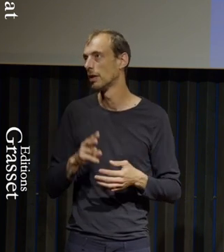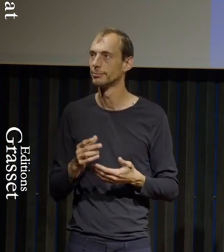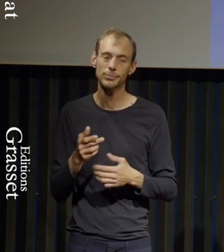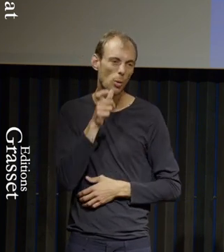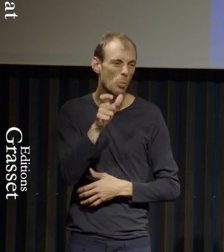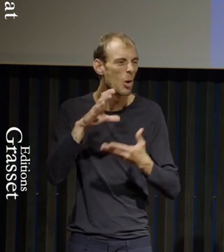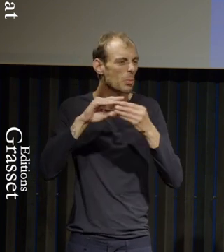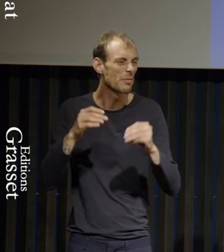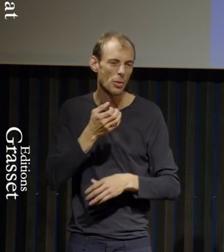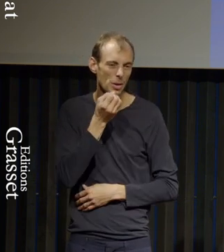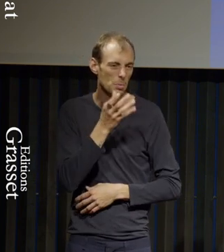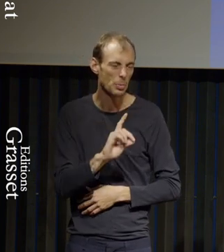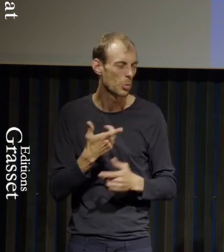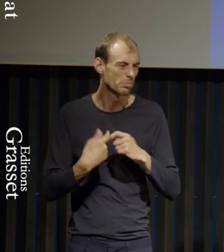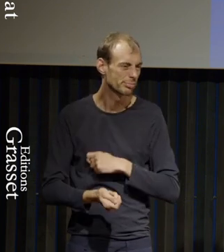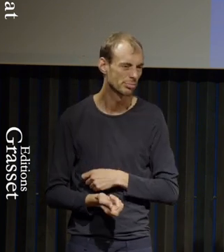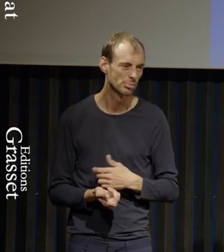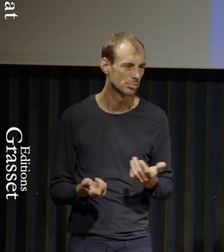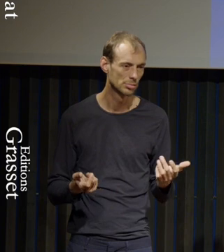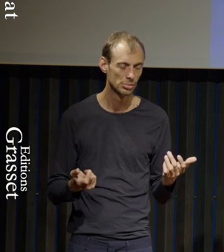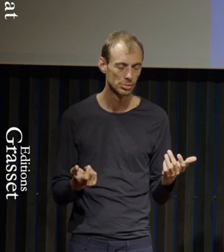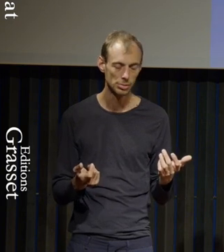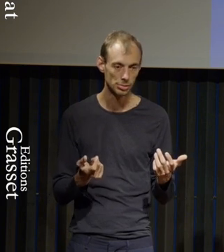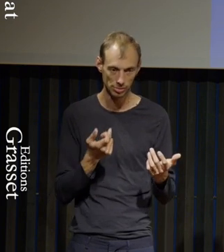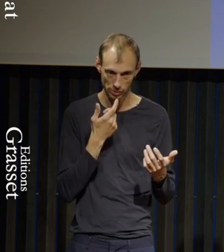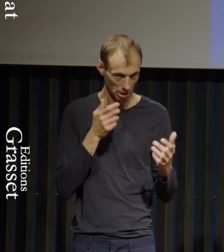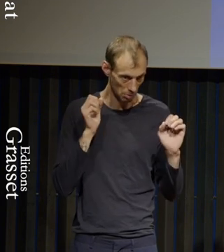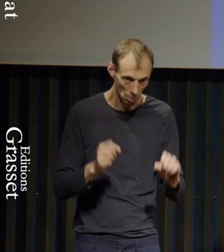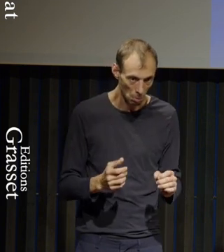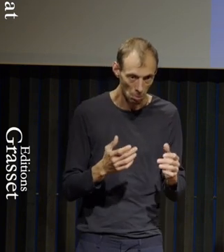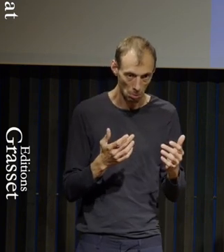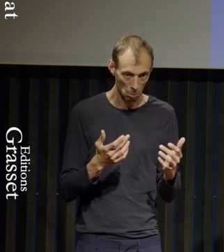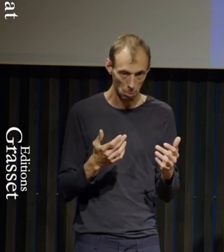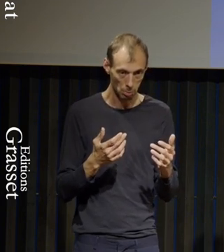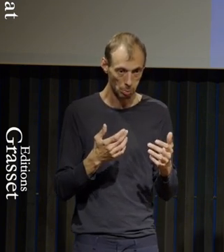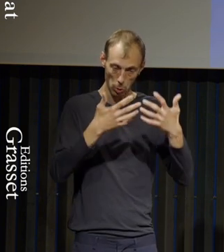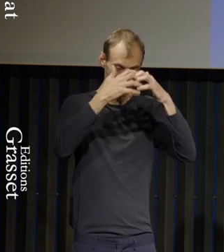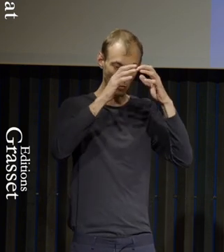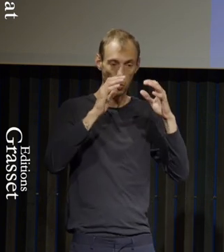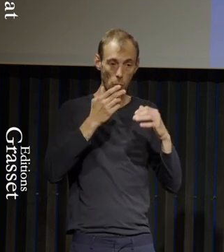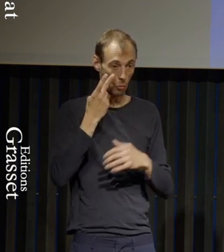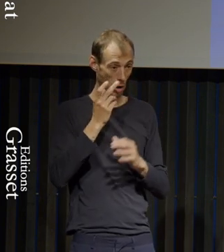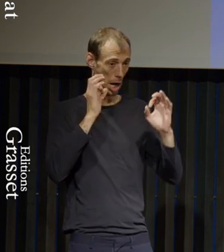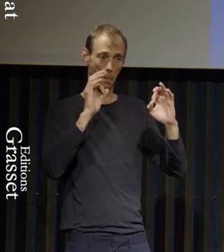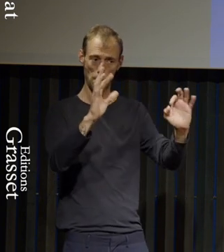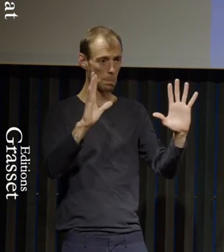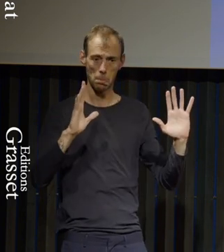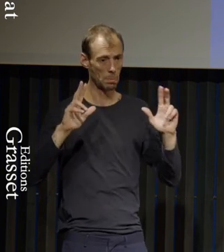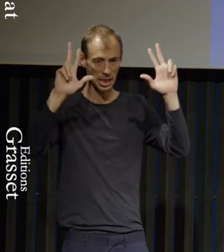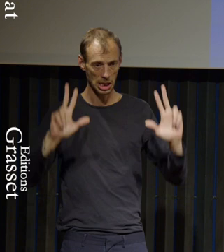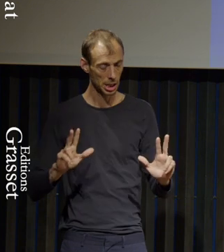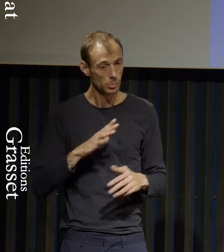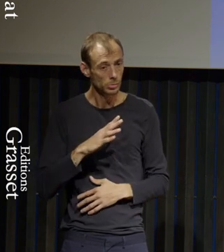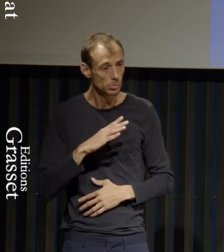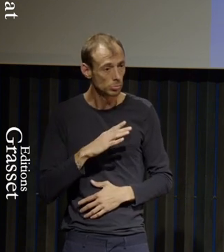est équivoque, c'est quelque chose qui peut s'opérationnaliser. Aujourd'hui, il existe des travaux de neurosciences